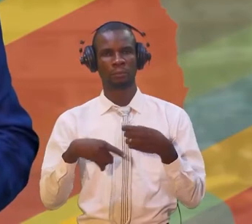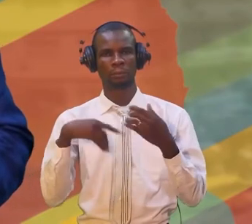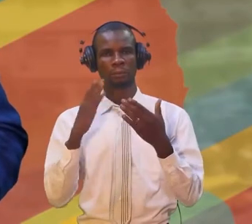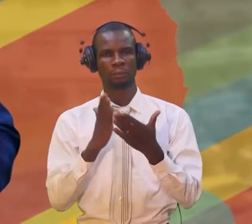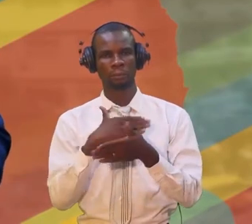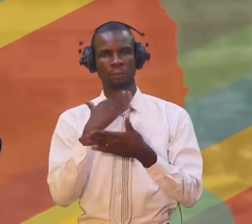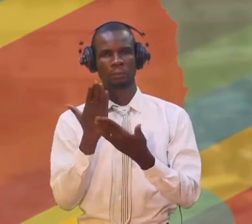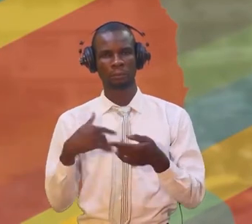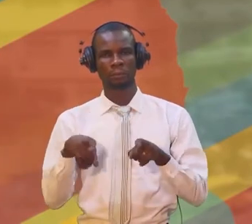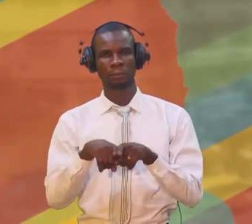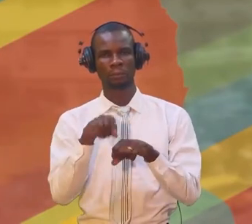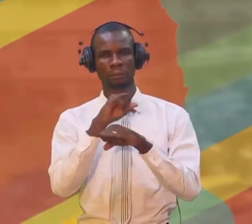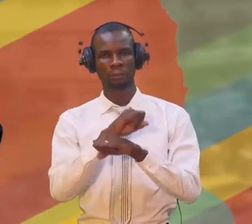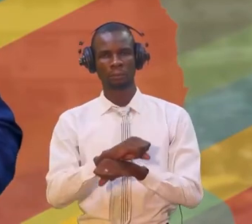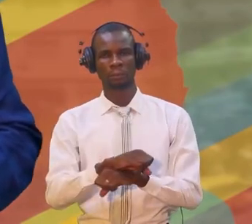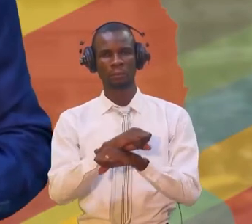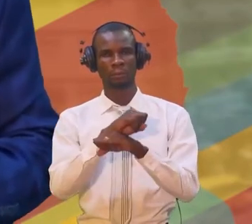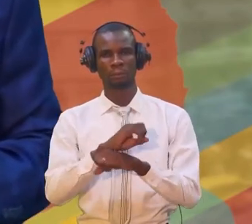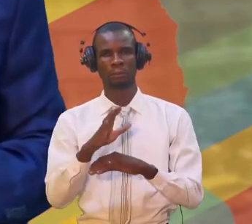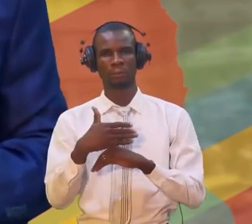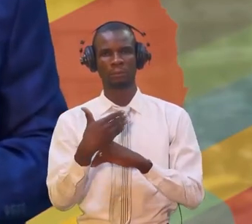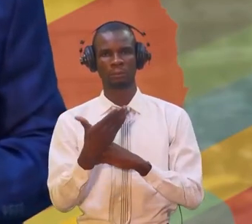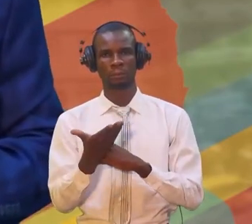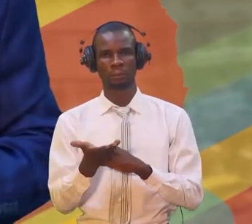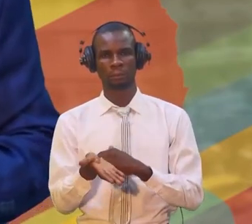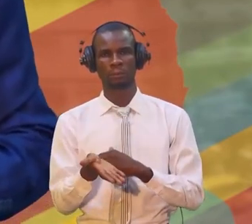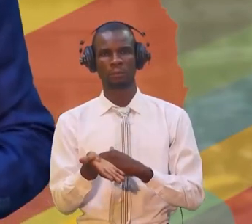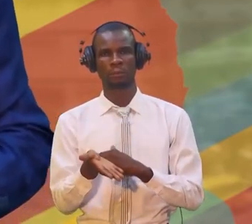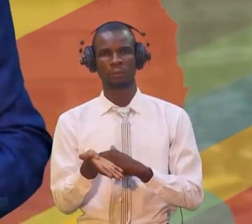Kristo. Hivi leo tutaanza kama kawaida na wimbo.